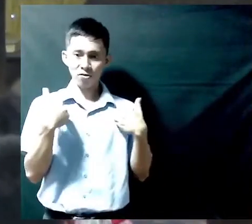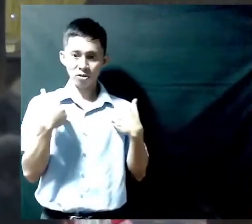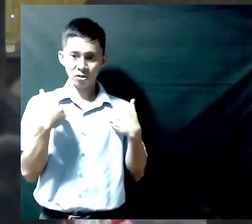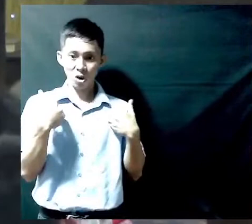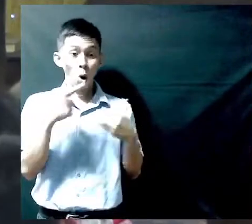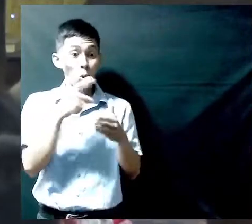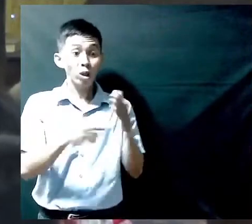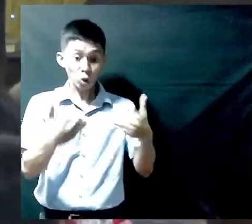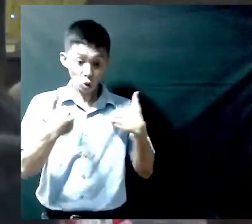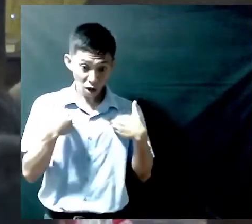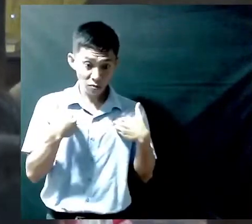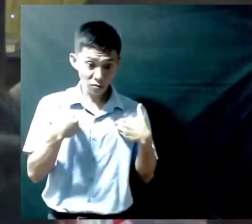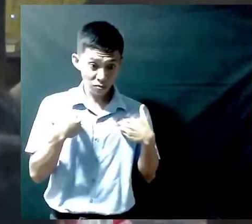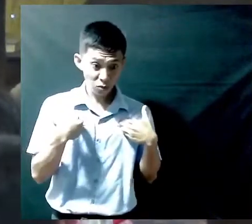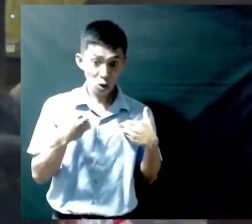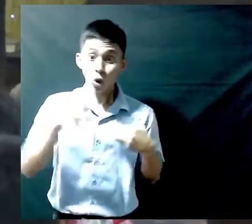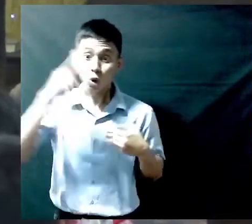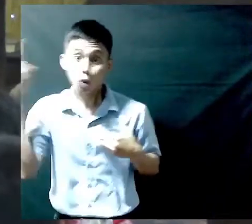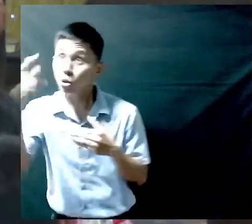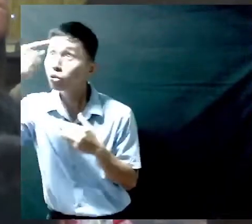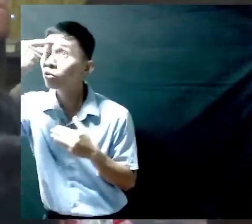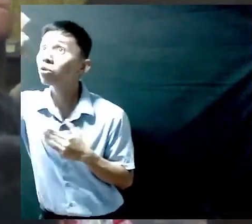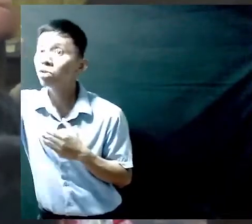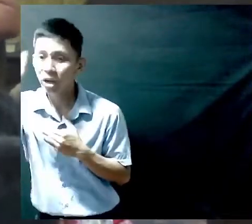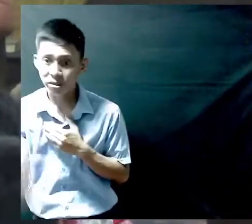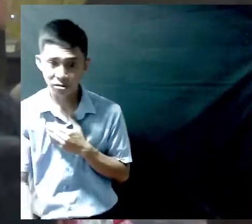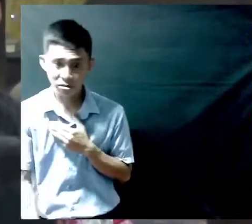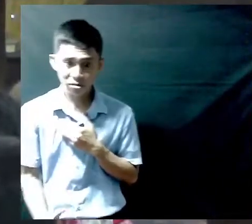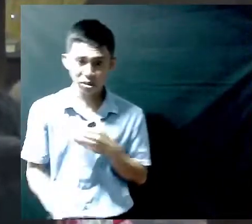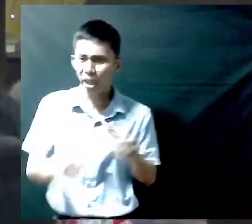Lord, rod lang eh. Ano unang gamit ng rod?